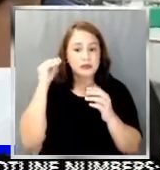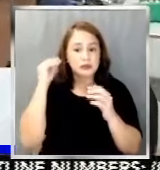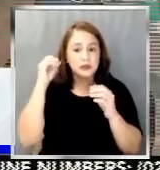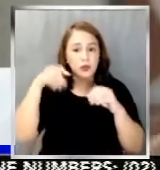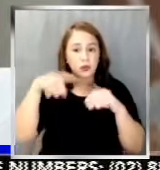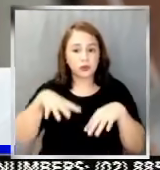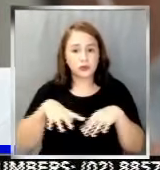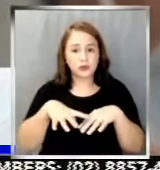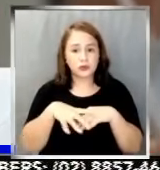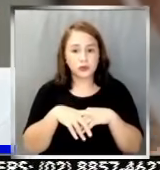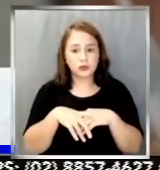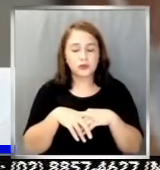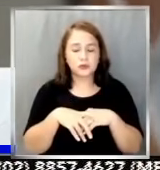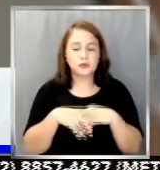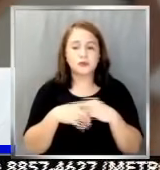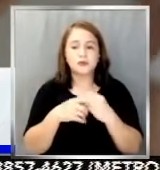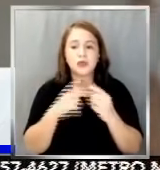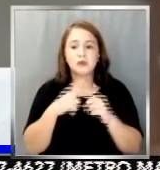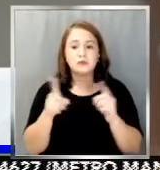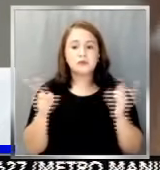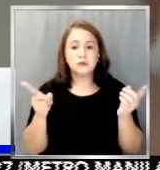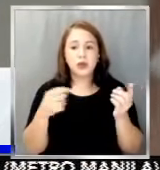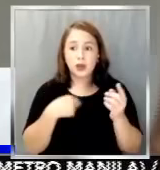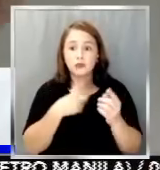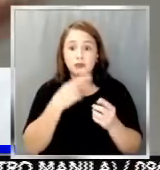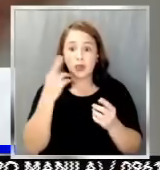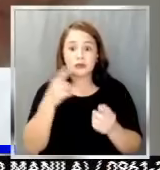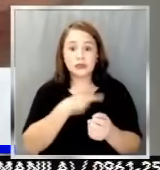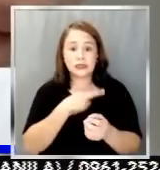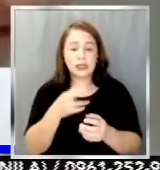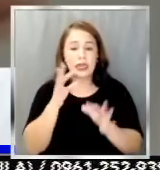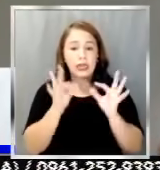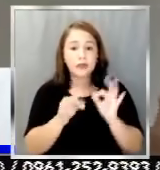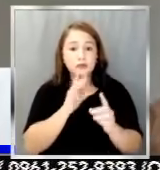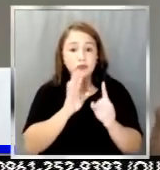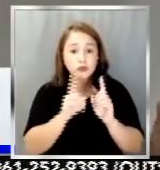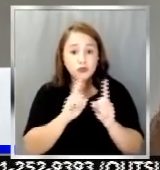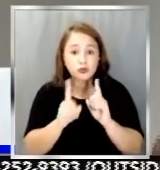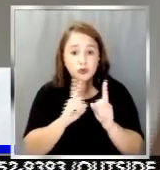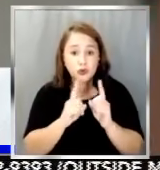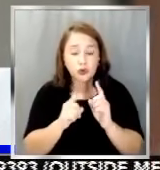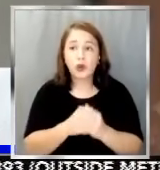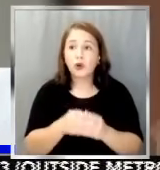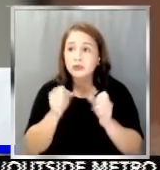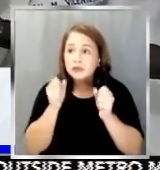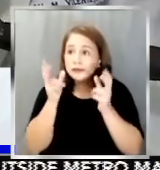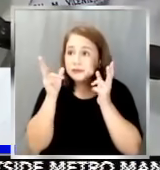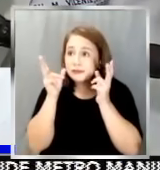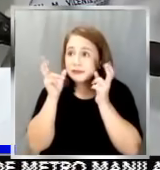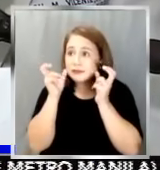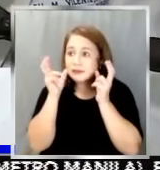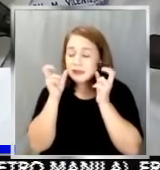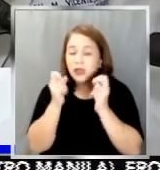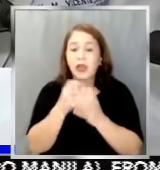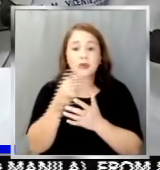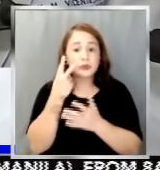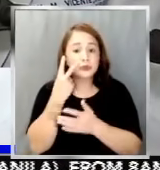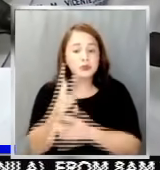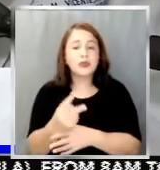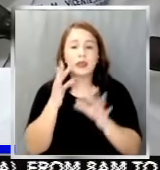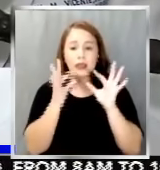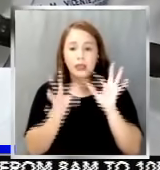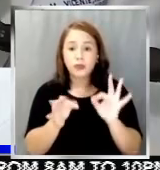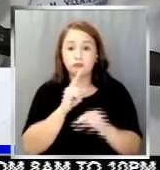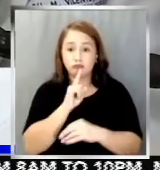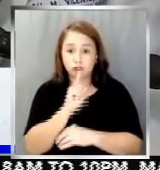senyalis daw na may reaksyon si Harvey tuwing kinakausap o may naririnig. Malaman talaga natin kung totoo ba na meron